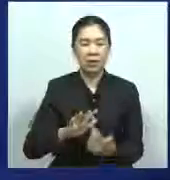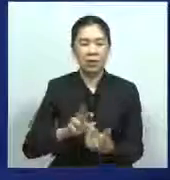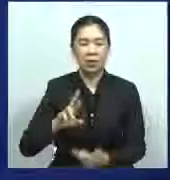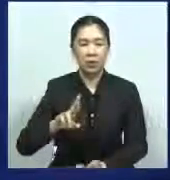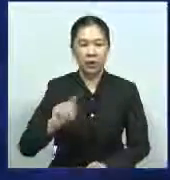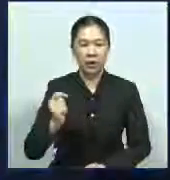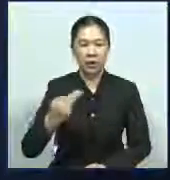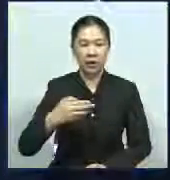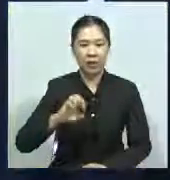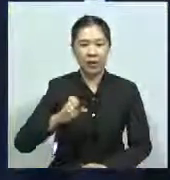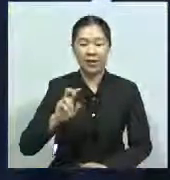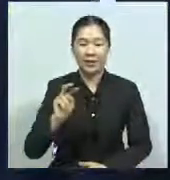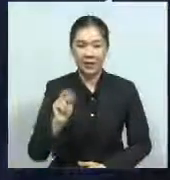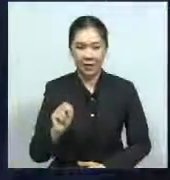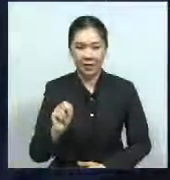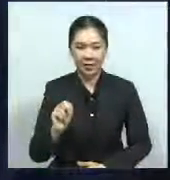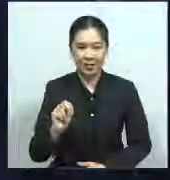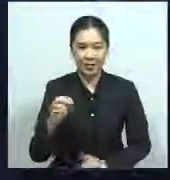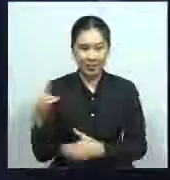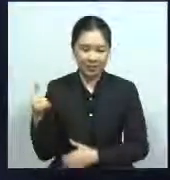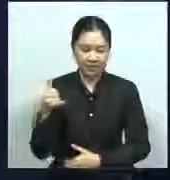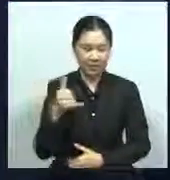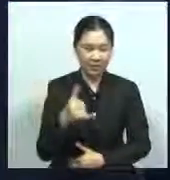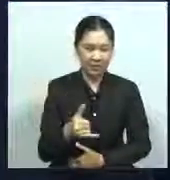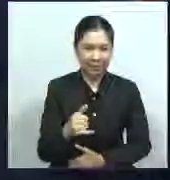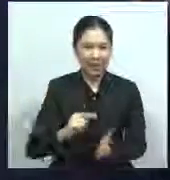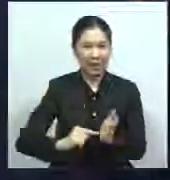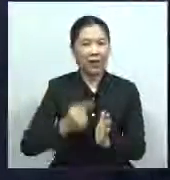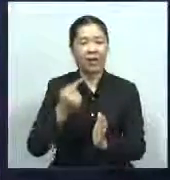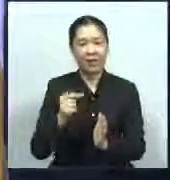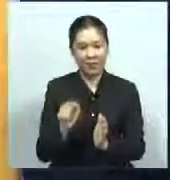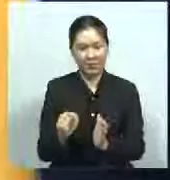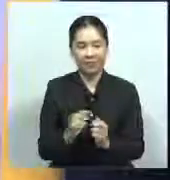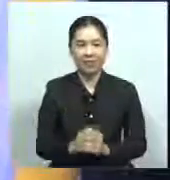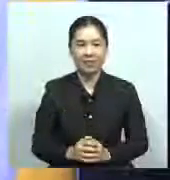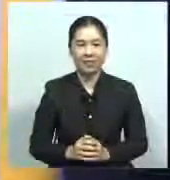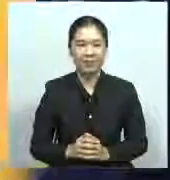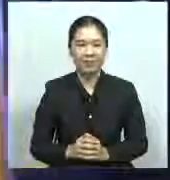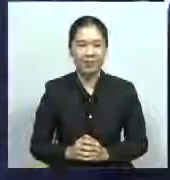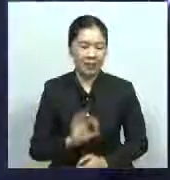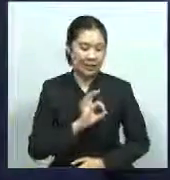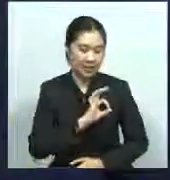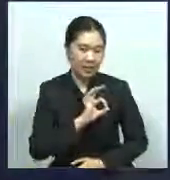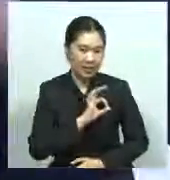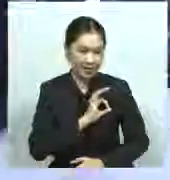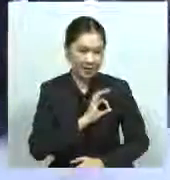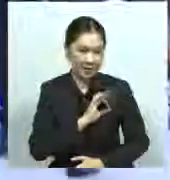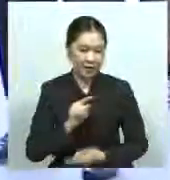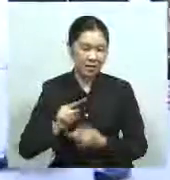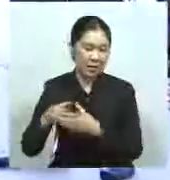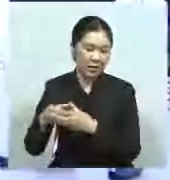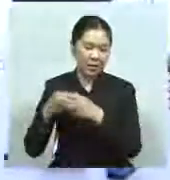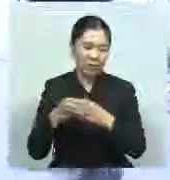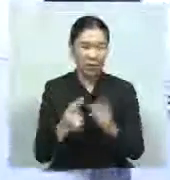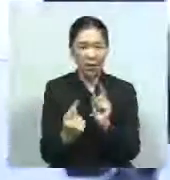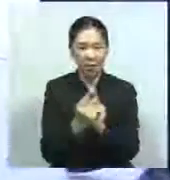ไตยใหม่ค่ะก็เดินทางมาถึงทำเนียบรัฐบาลเรียกว่าเป็นพักแรกๆนะคะแล้วก็พาสมาชิกพักมาพบปะแล้วก็พูดคุ